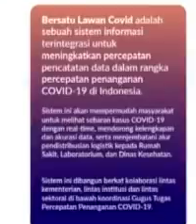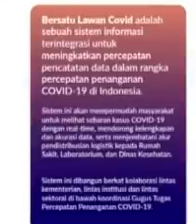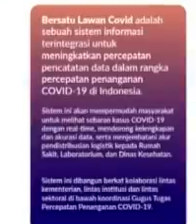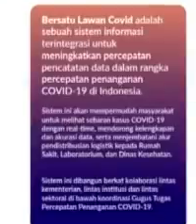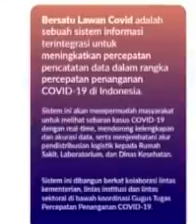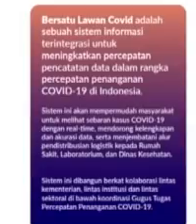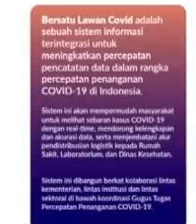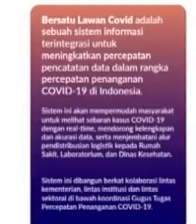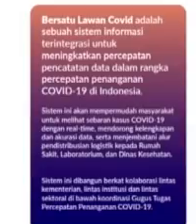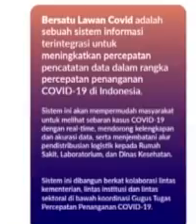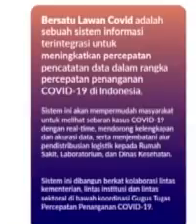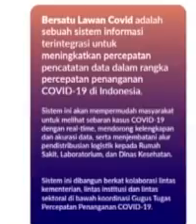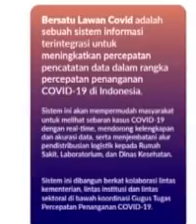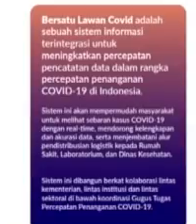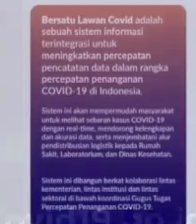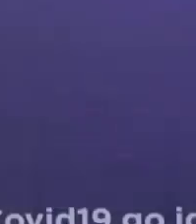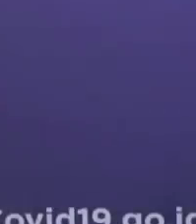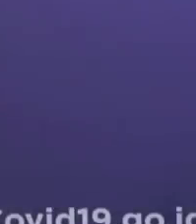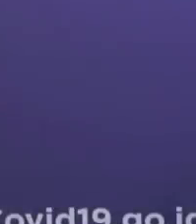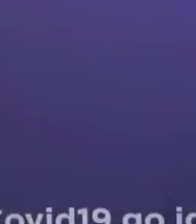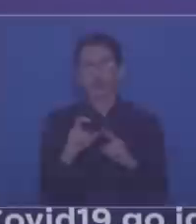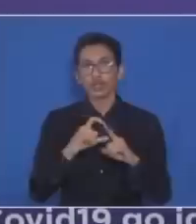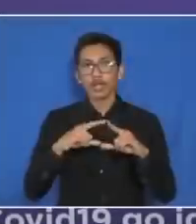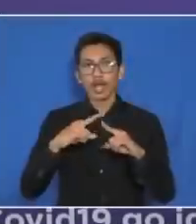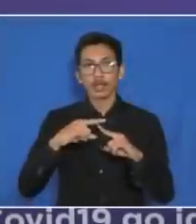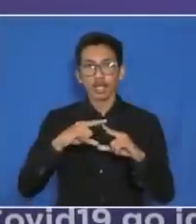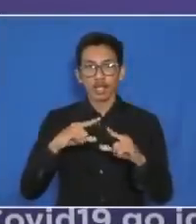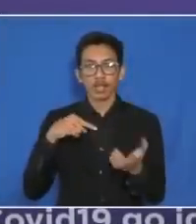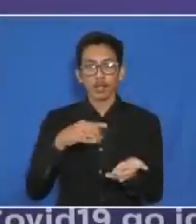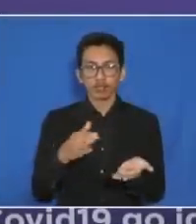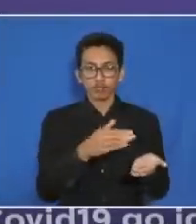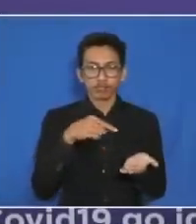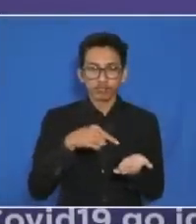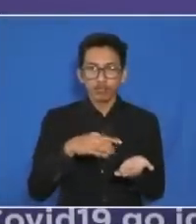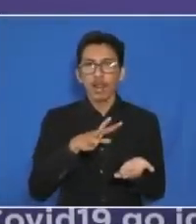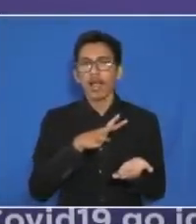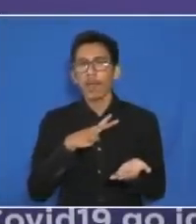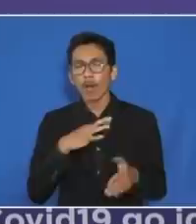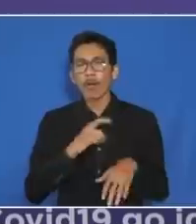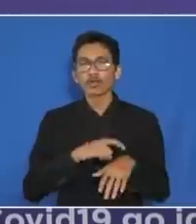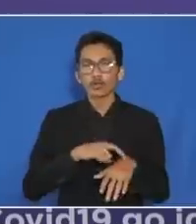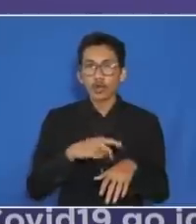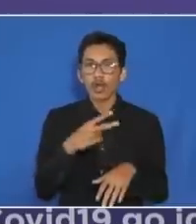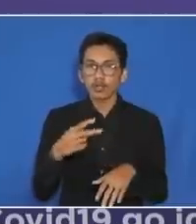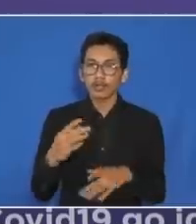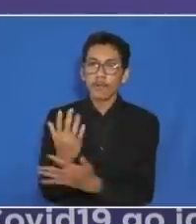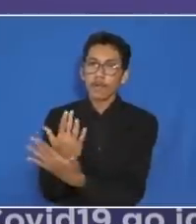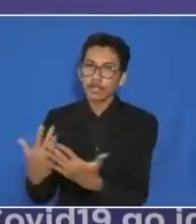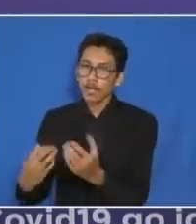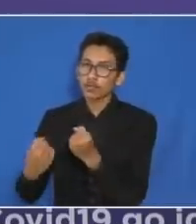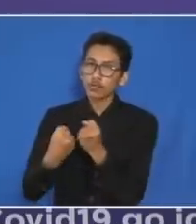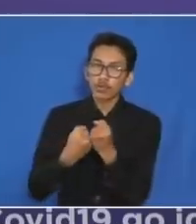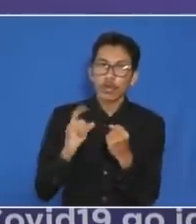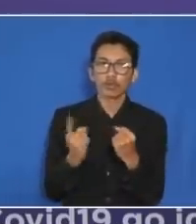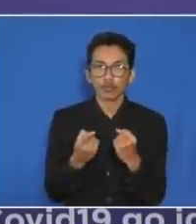pengimplementasian satu data diperlukan suatu perjalanan yang panjang dan memerlukan dukungan dari semua